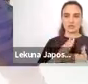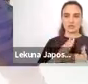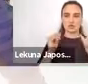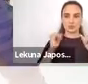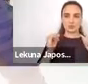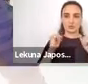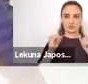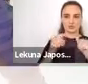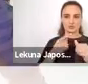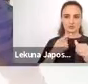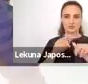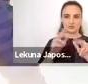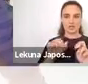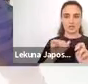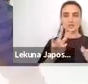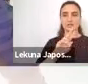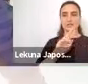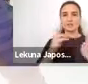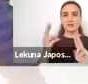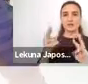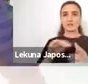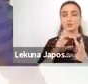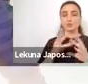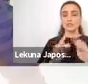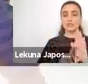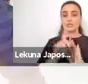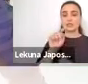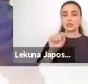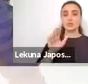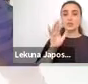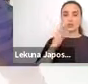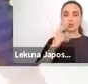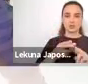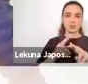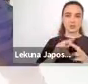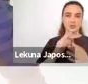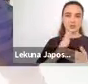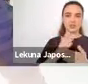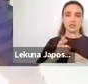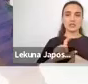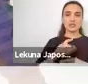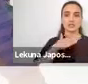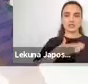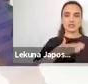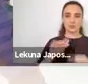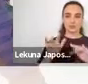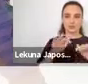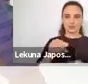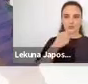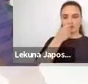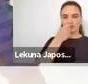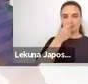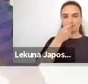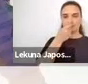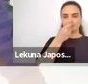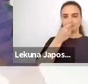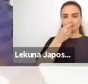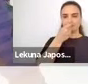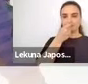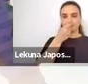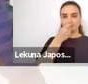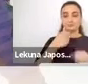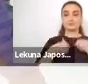ასე ვთქვათ, ან ცეკვა, თორე საწყის ეტაპზე ეს არის ძალიან სასიამოვნო პროცესი, რომელიც მე